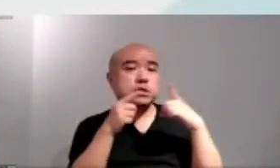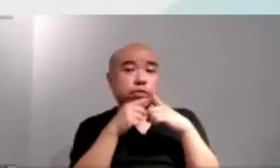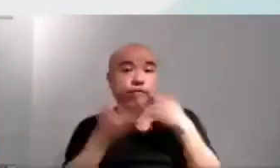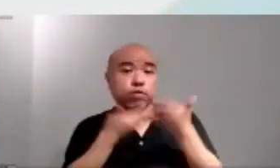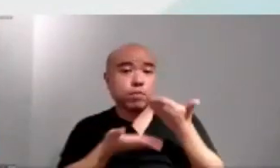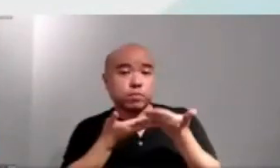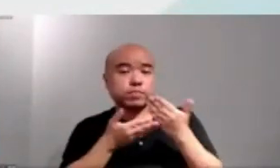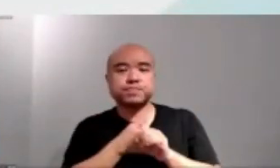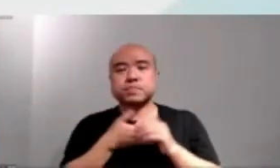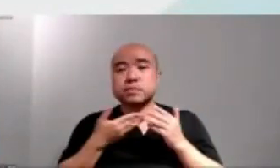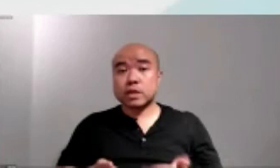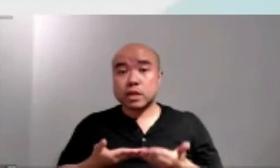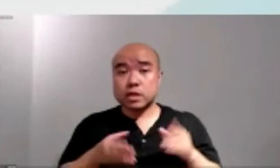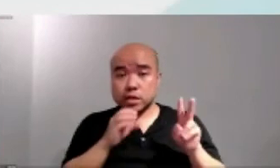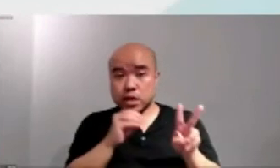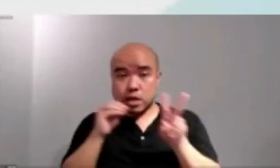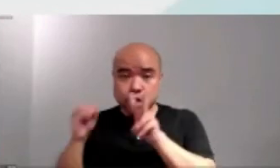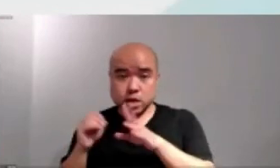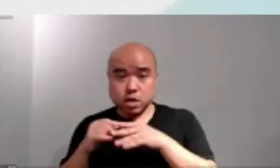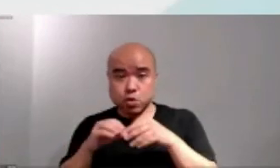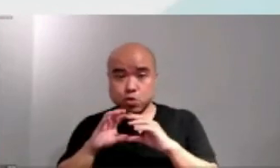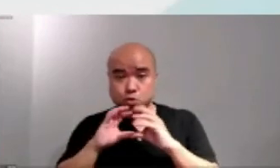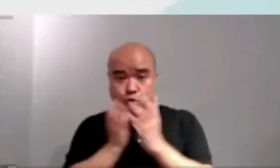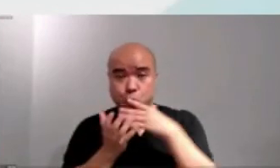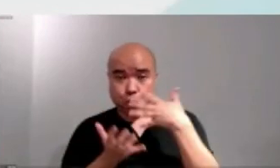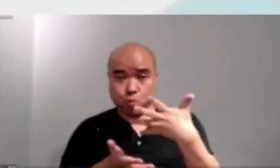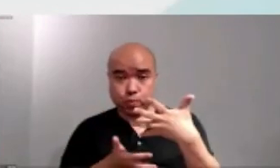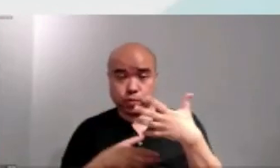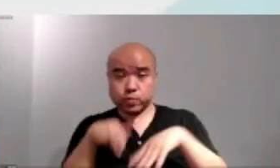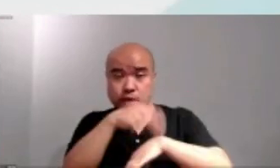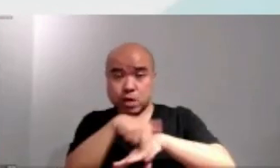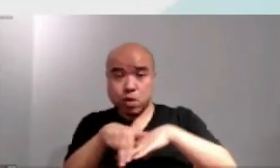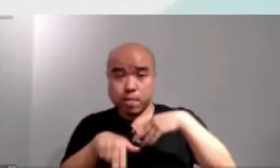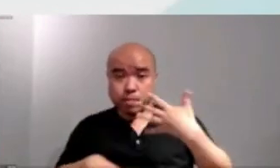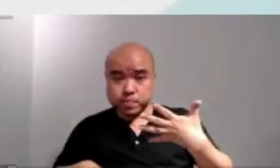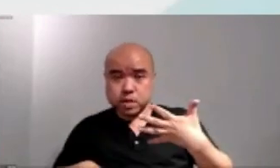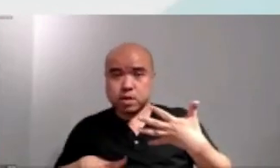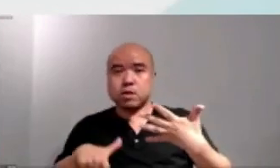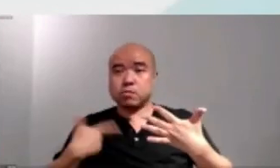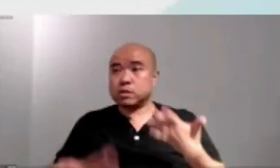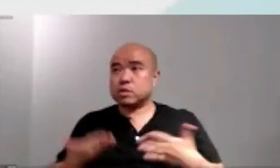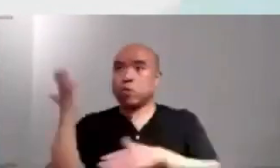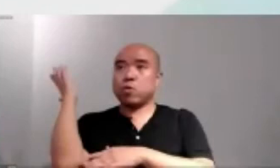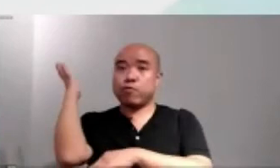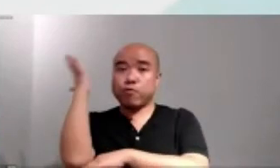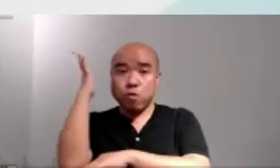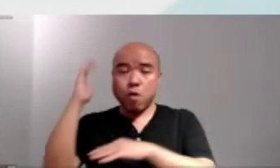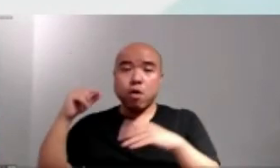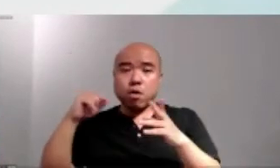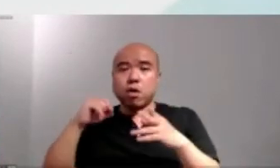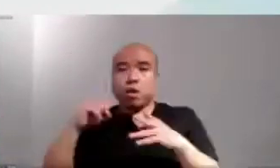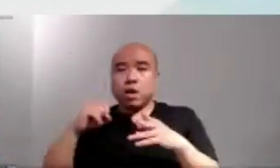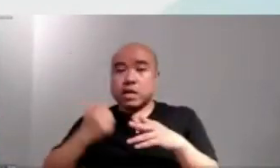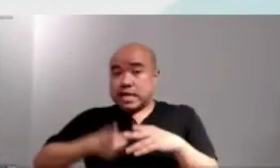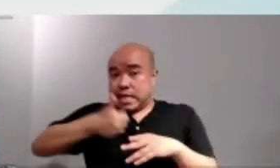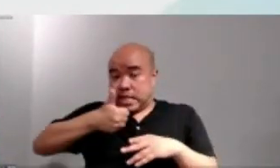我哋總共咧就有五組年青人嘅，有五個計劃，都係社企民間高峰會地區論壇嘅優勝或者係傑